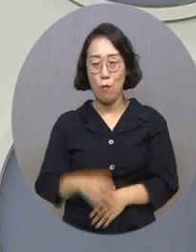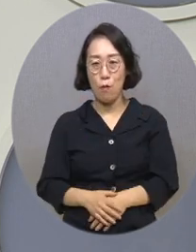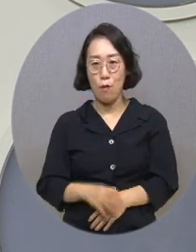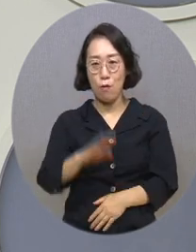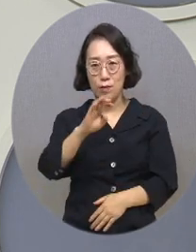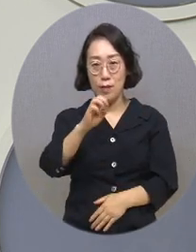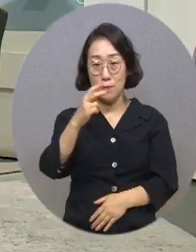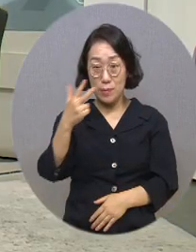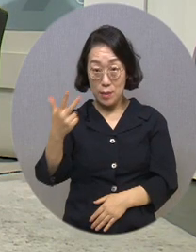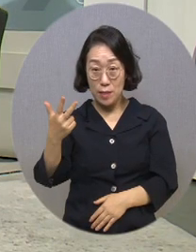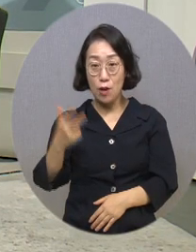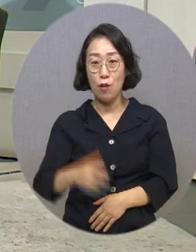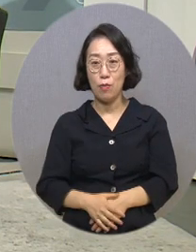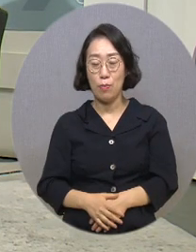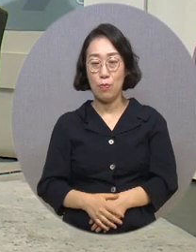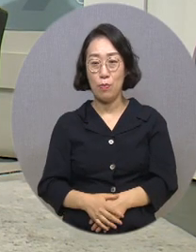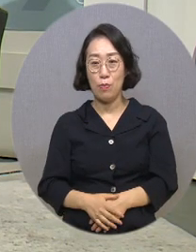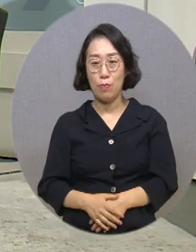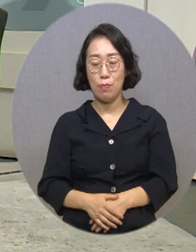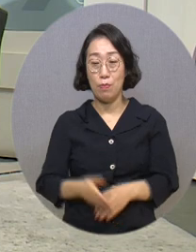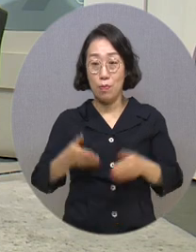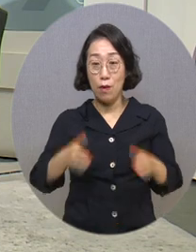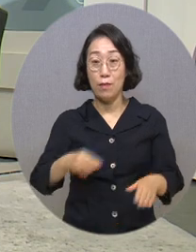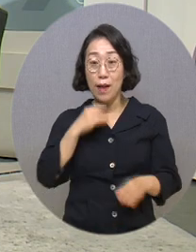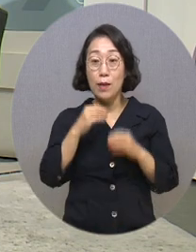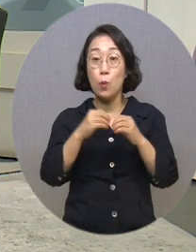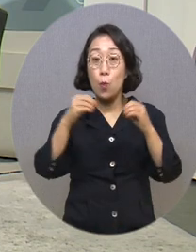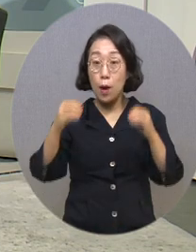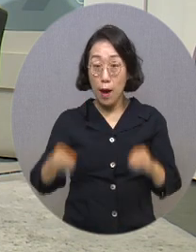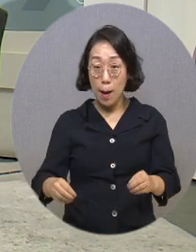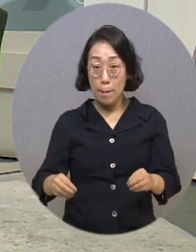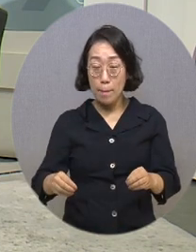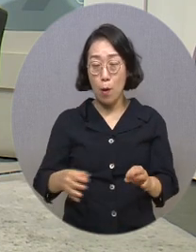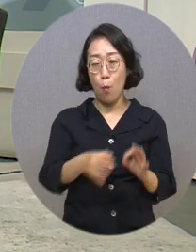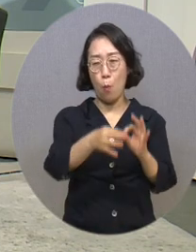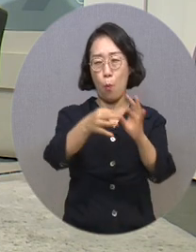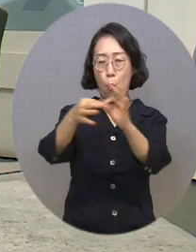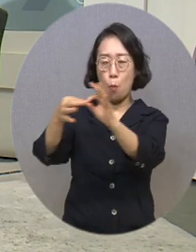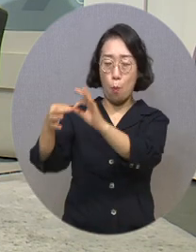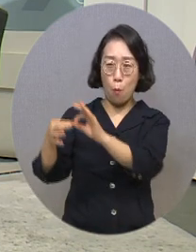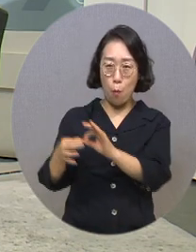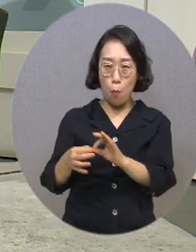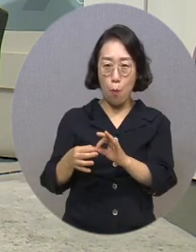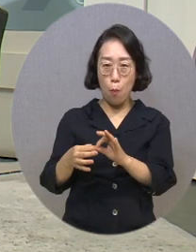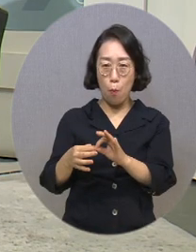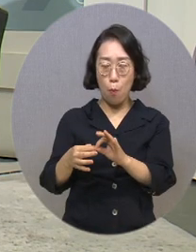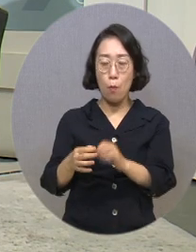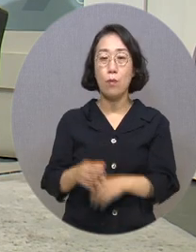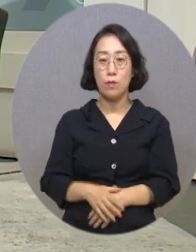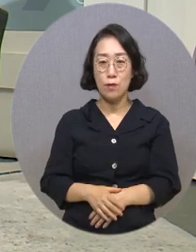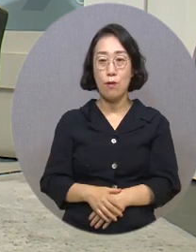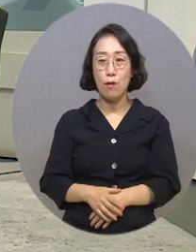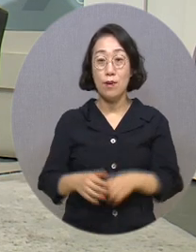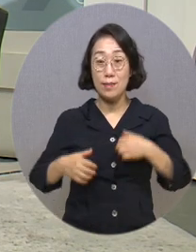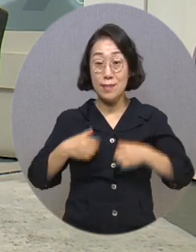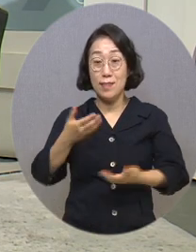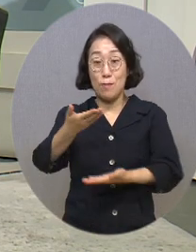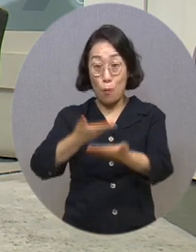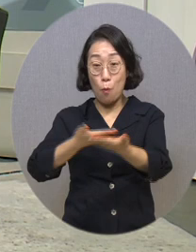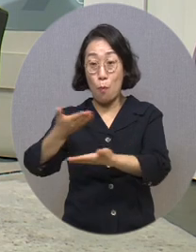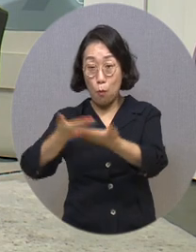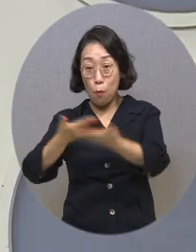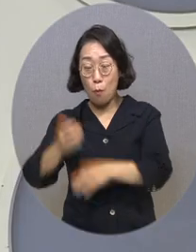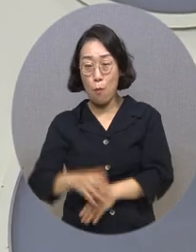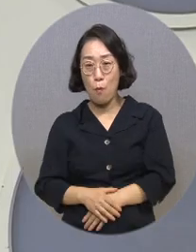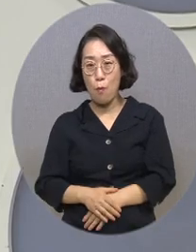전국 돼지띠들 사람들을 만나고 이렇게 즐기다 보니까 인터넷 사이트에 블로그도